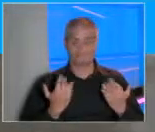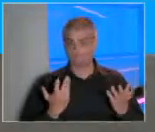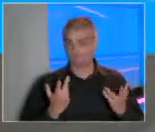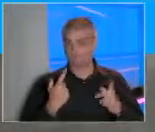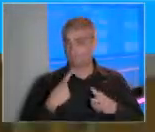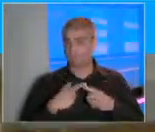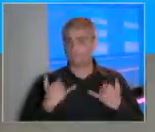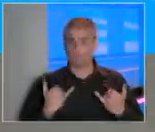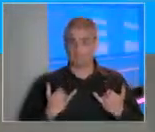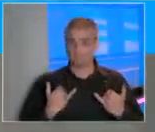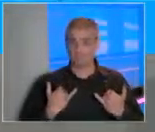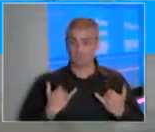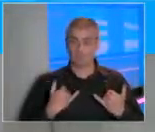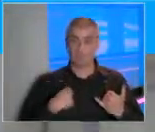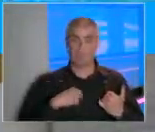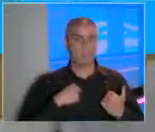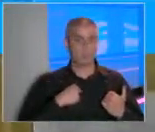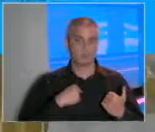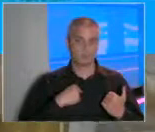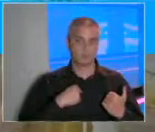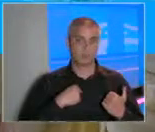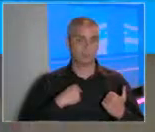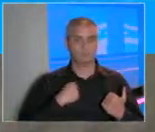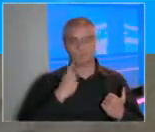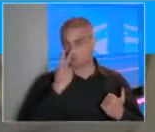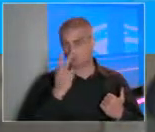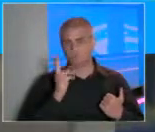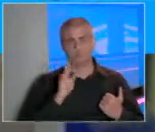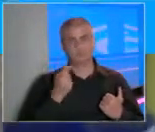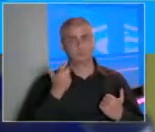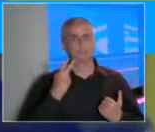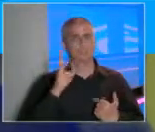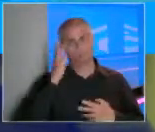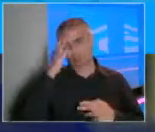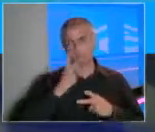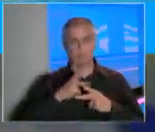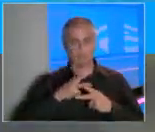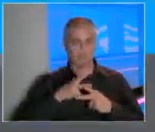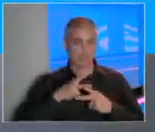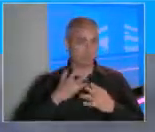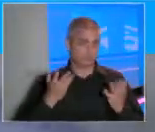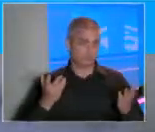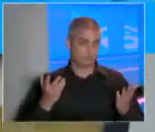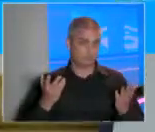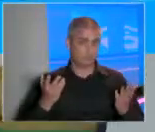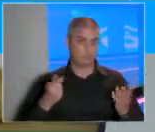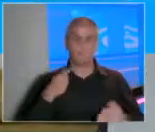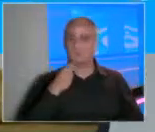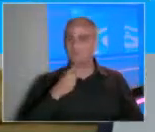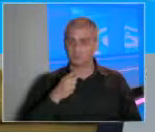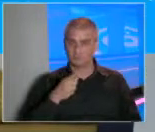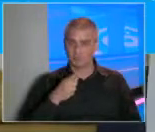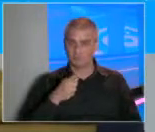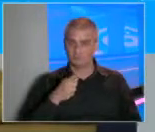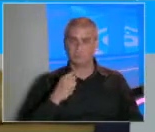נכון לעכשיו, אנחנו רואים שיש קצת יותר תחלואה בדרום הארץ, ושם